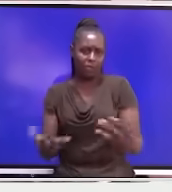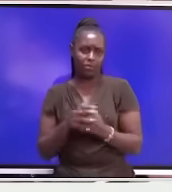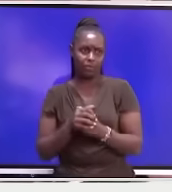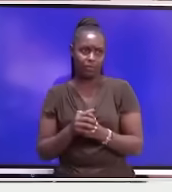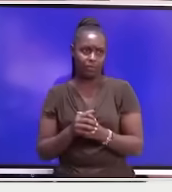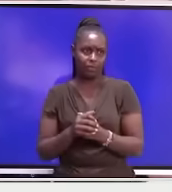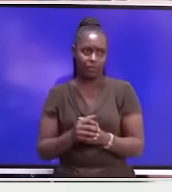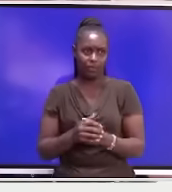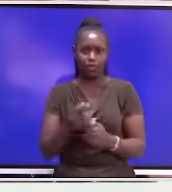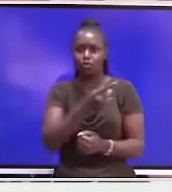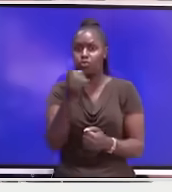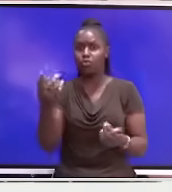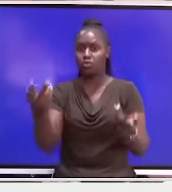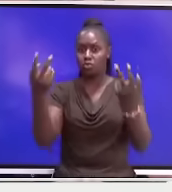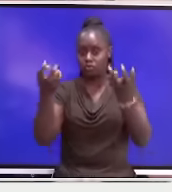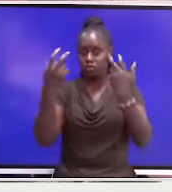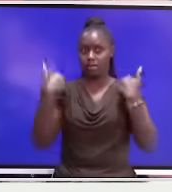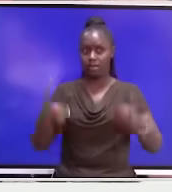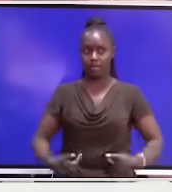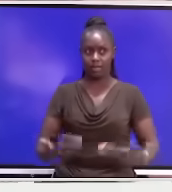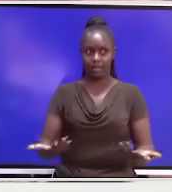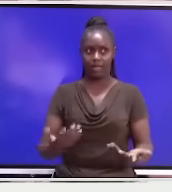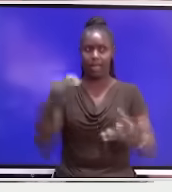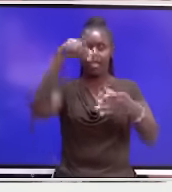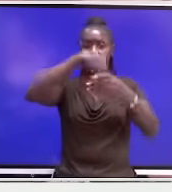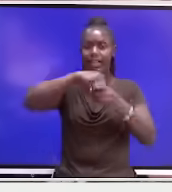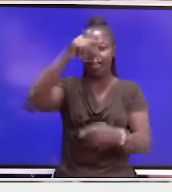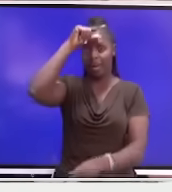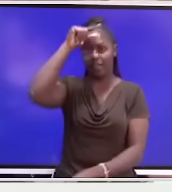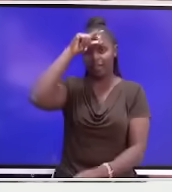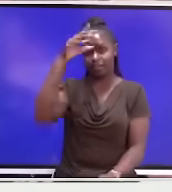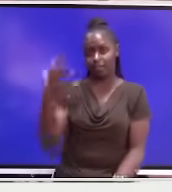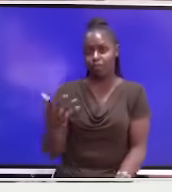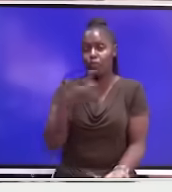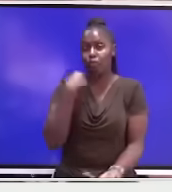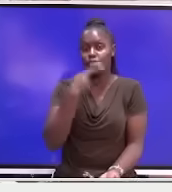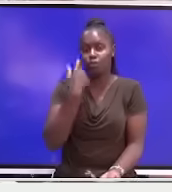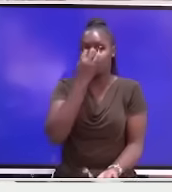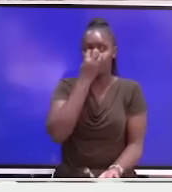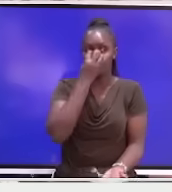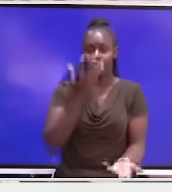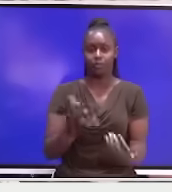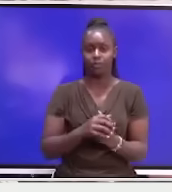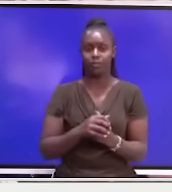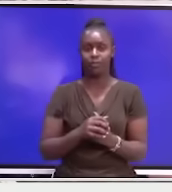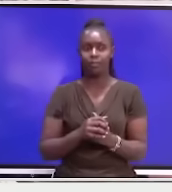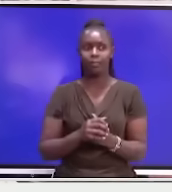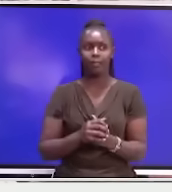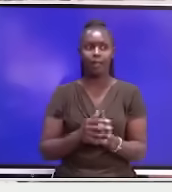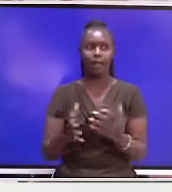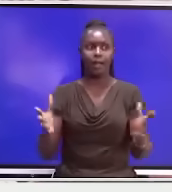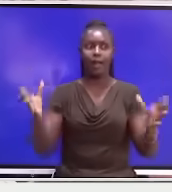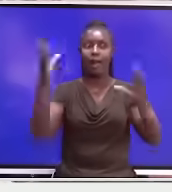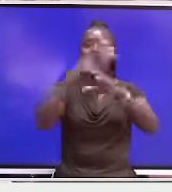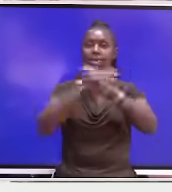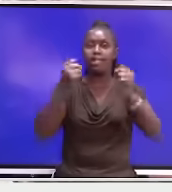Si mmeniona hapa? Niwe nataka serikali ya William Samoei. Mheshimiwa Rais,